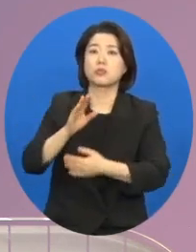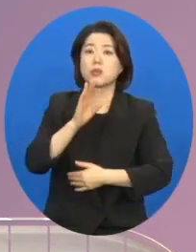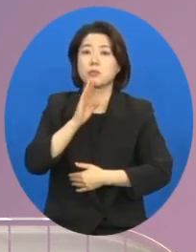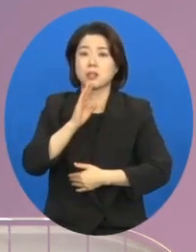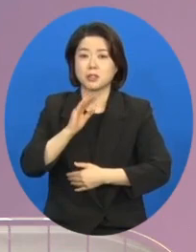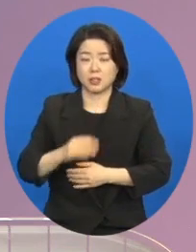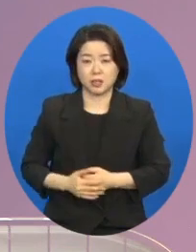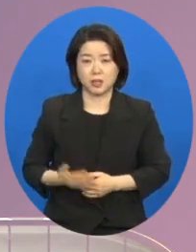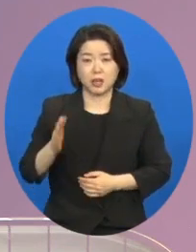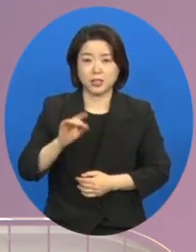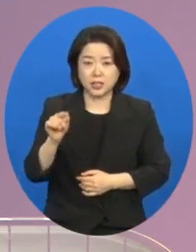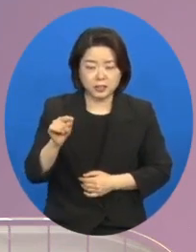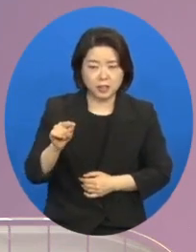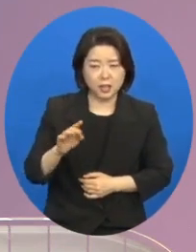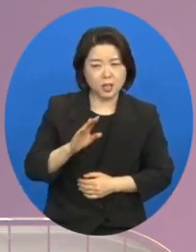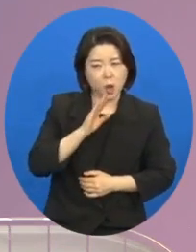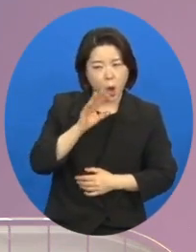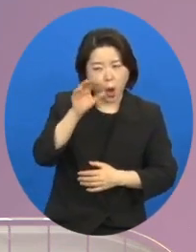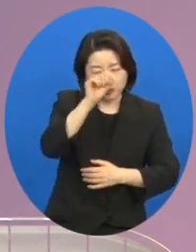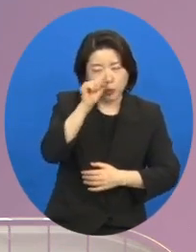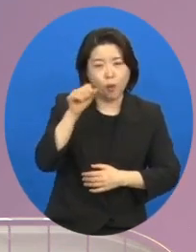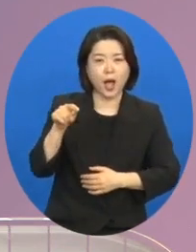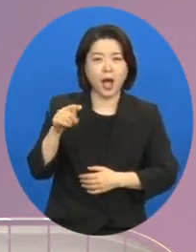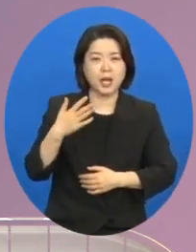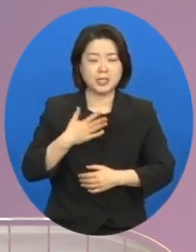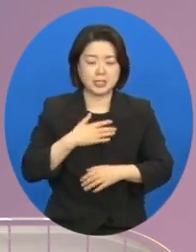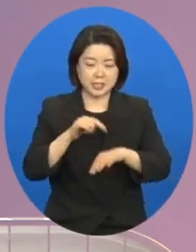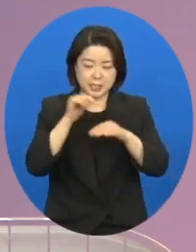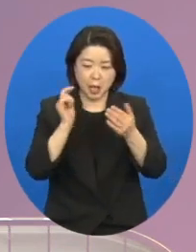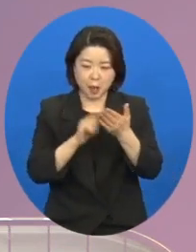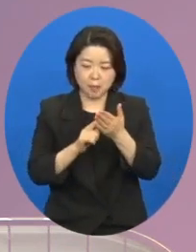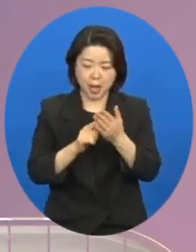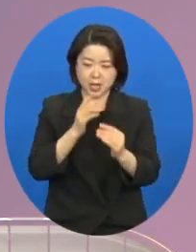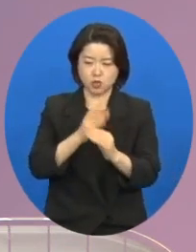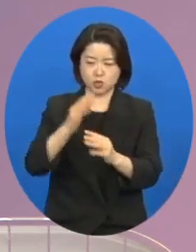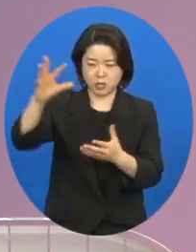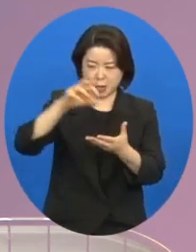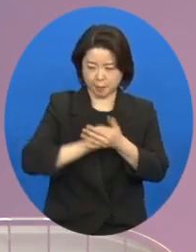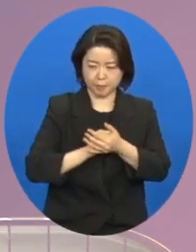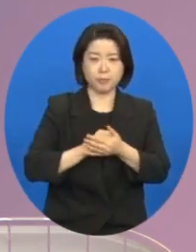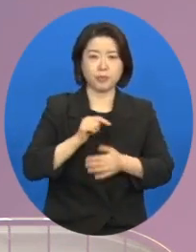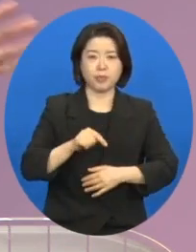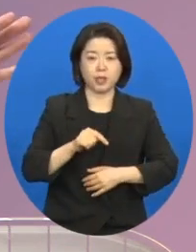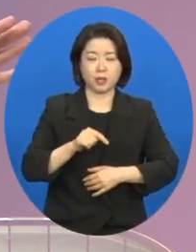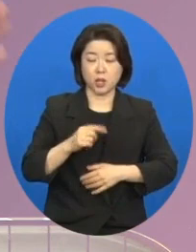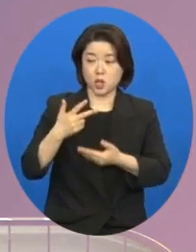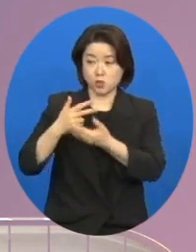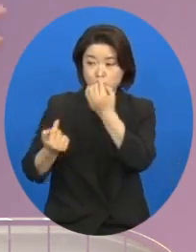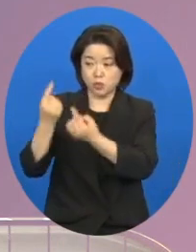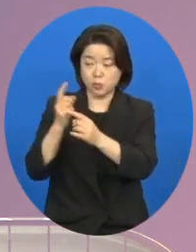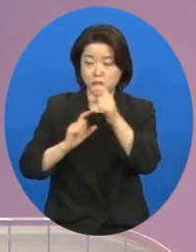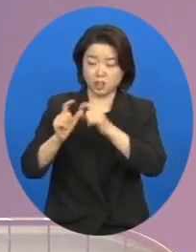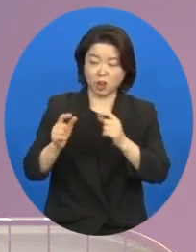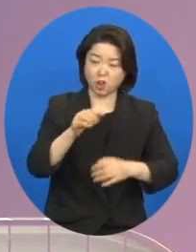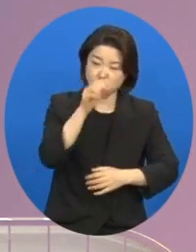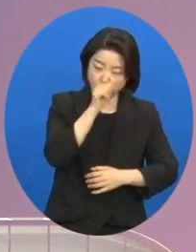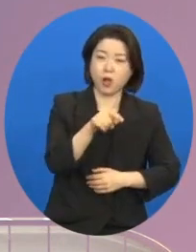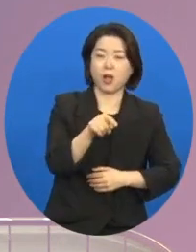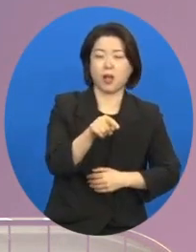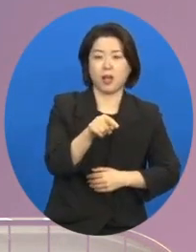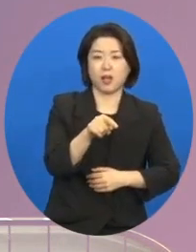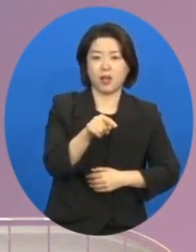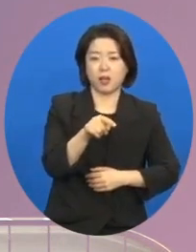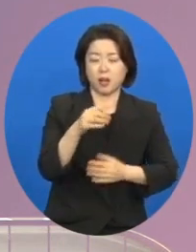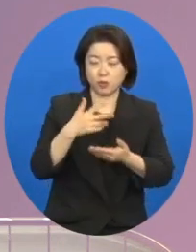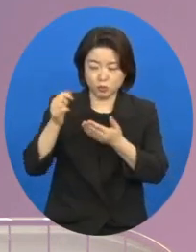우리는 어느덧 그것이 너무 좋아서 그것이 우리의 마음의 중심을 차지하고 주님을 잊어버릴 때가 너무나